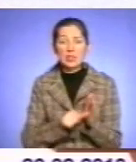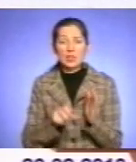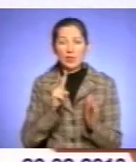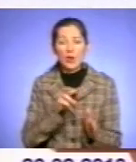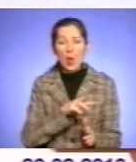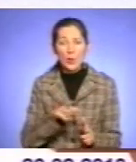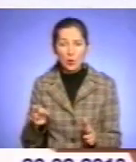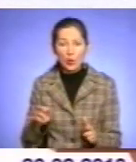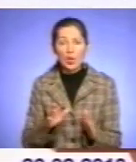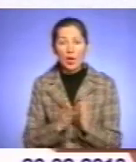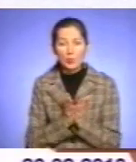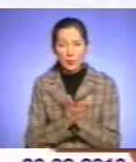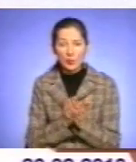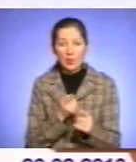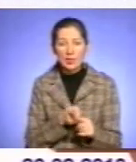рекорд за